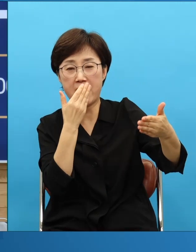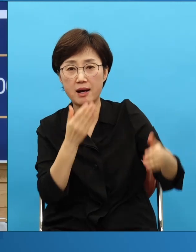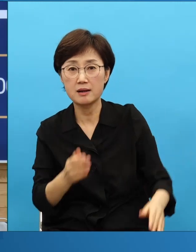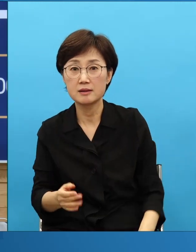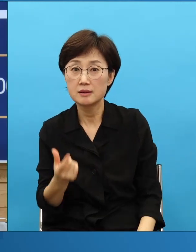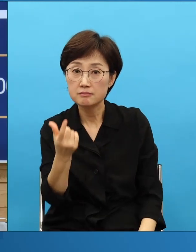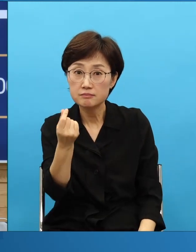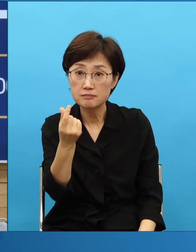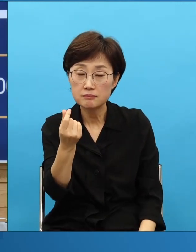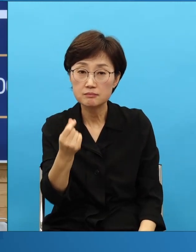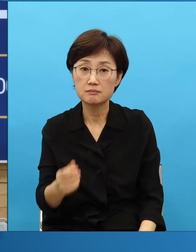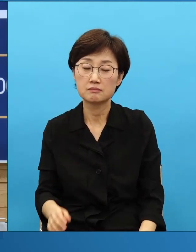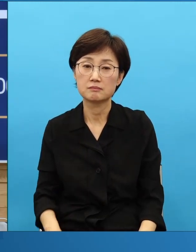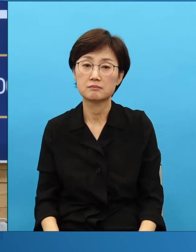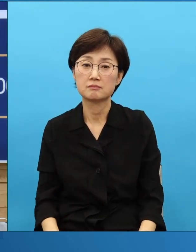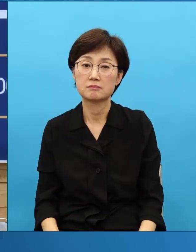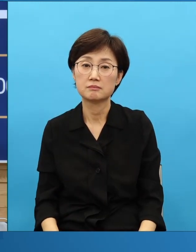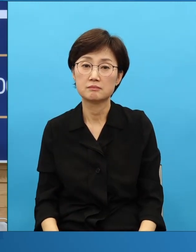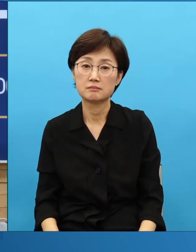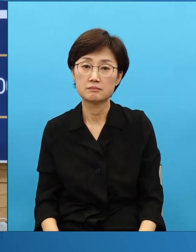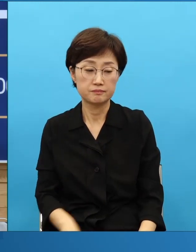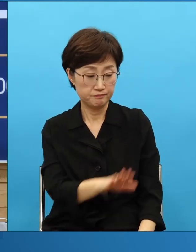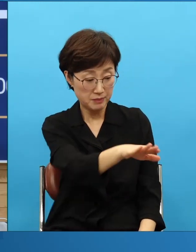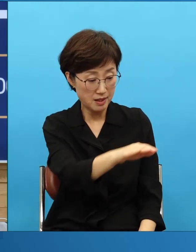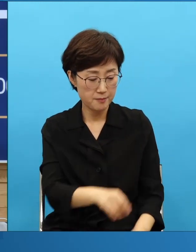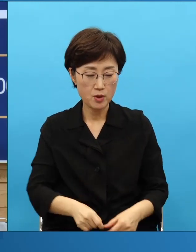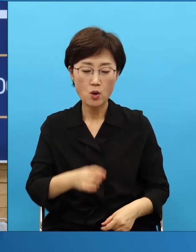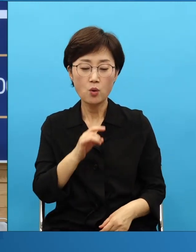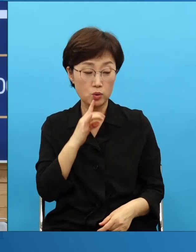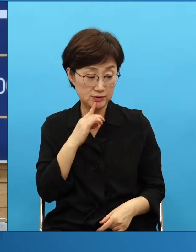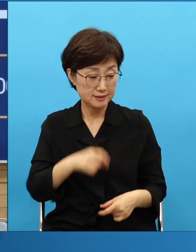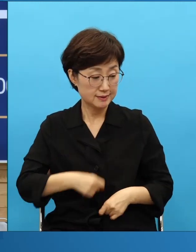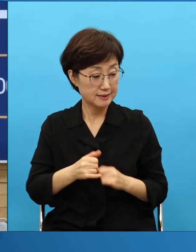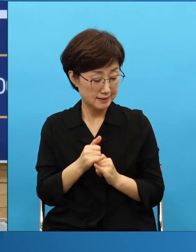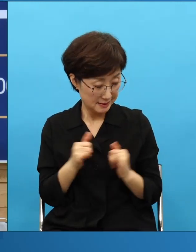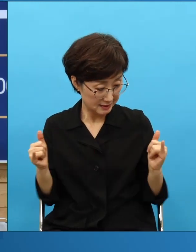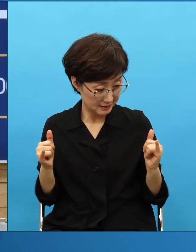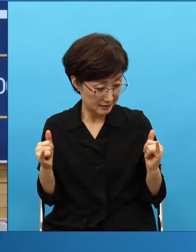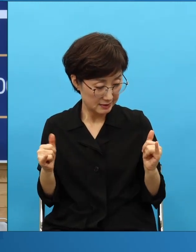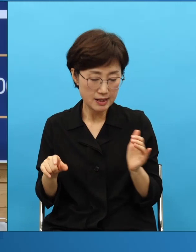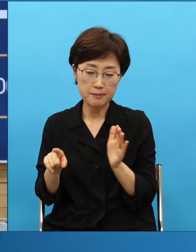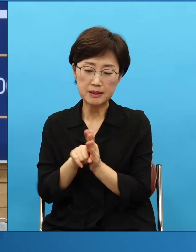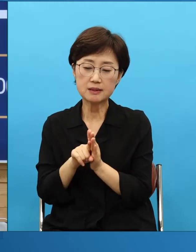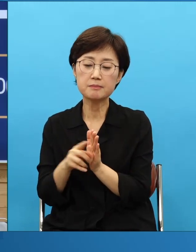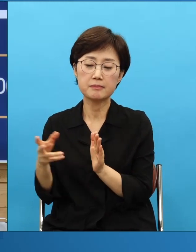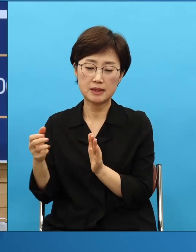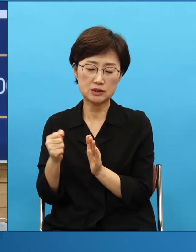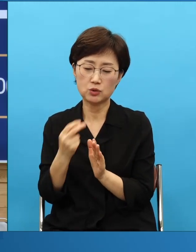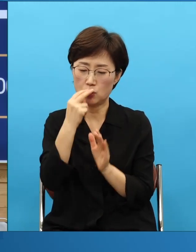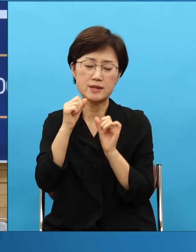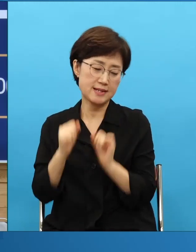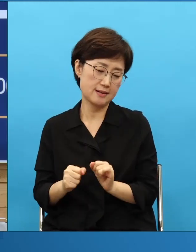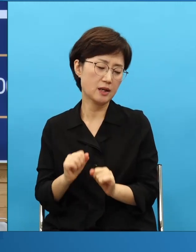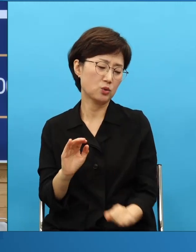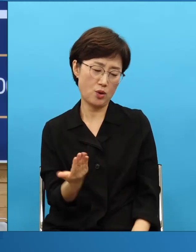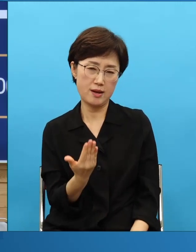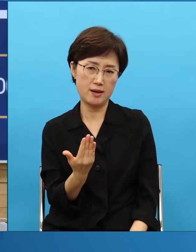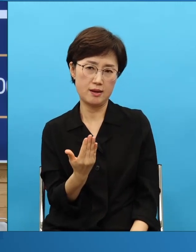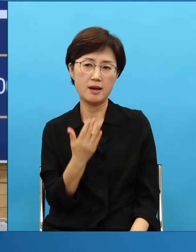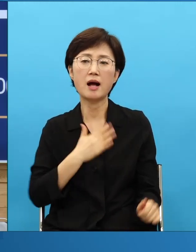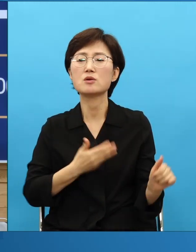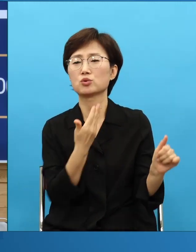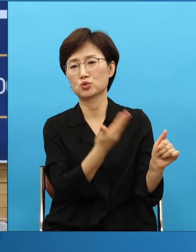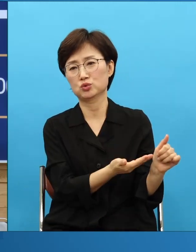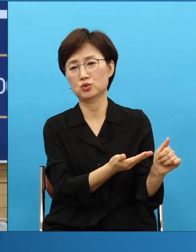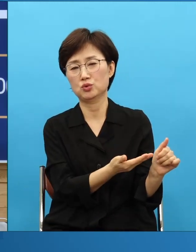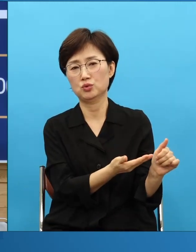these board signs, and so do it like 그러면서 that. 오직 의인은 믿음으로 말미암아 살리라. And says the righteous can only be 그때 saved 나온 through